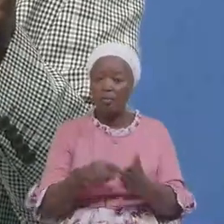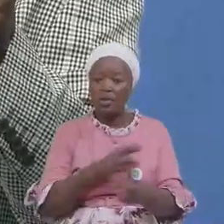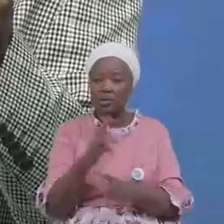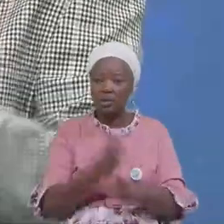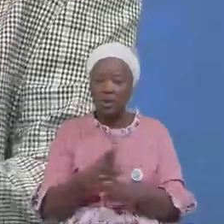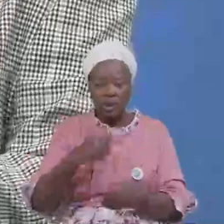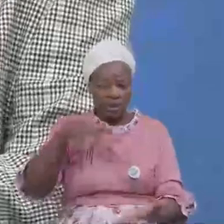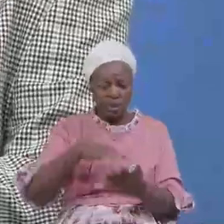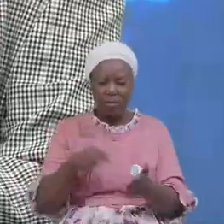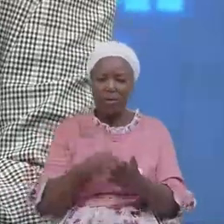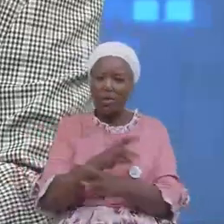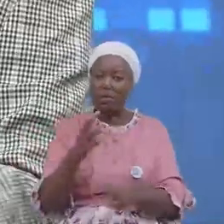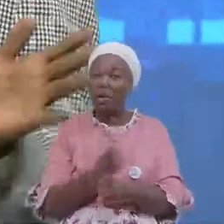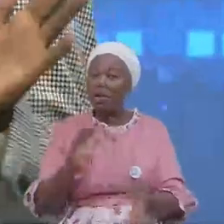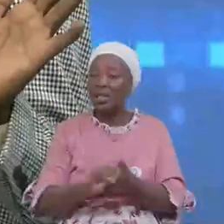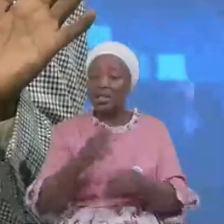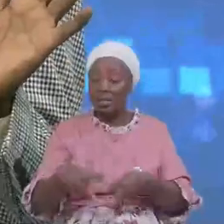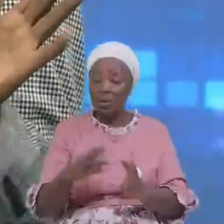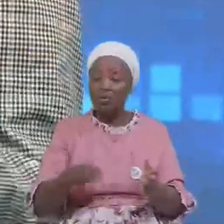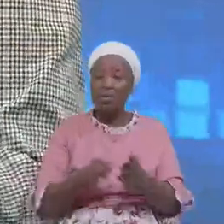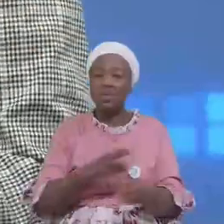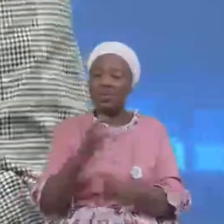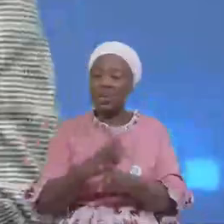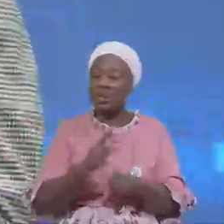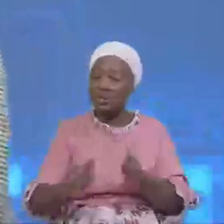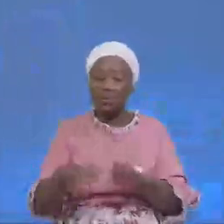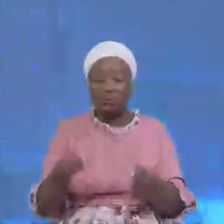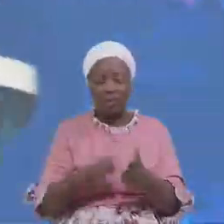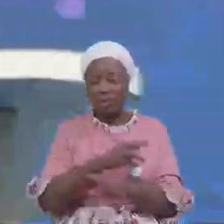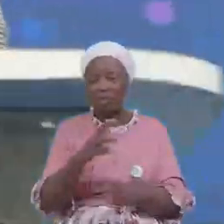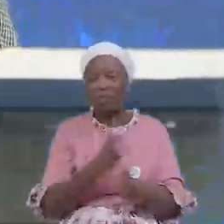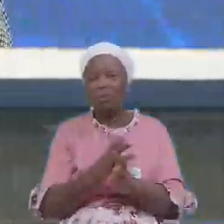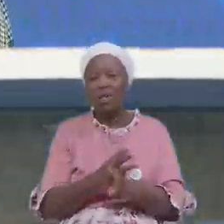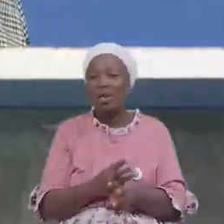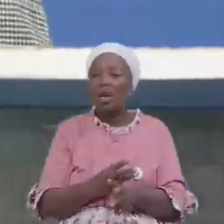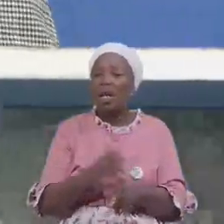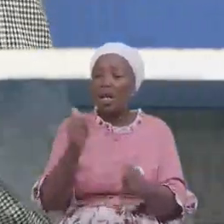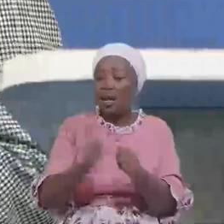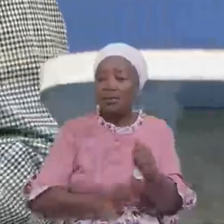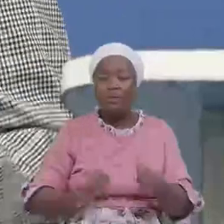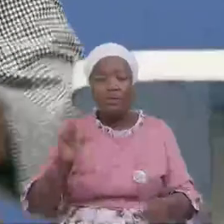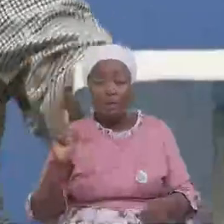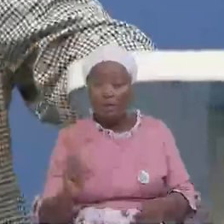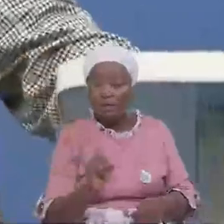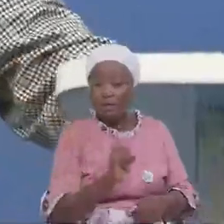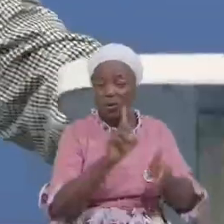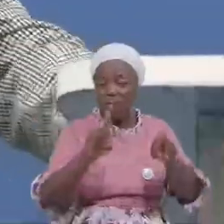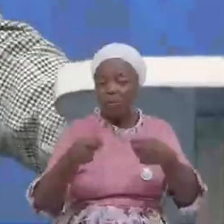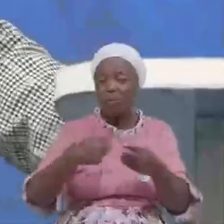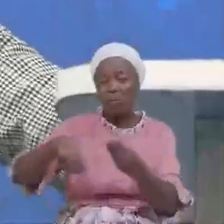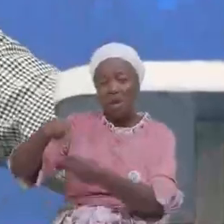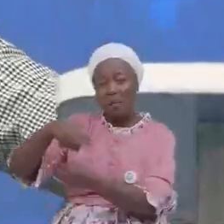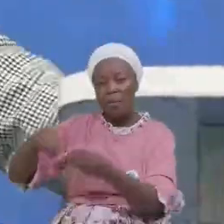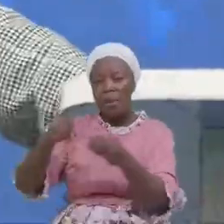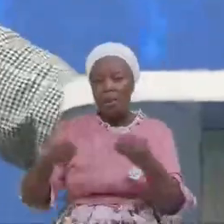les études des gens du monde. C'est le style de vie du monde. Et tout le monde